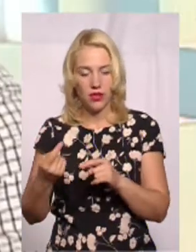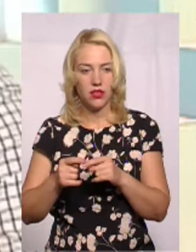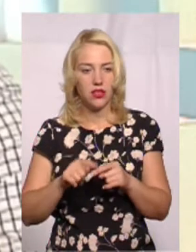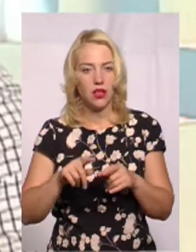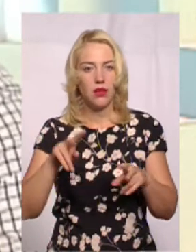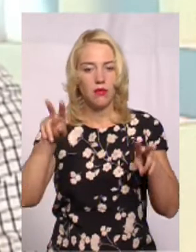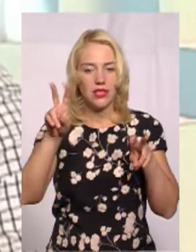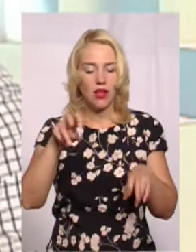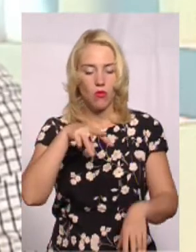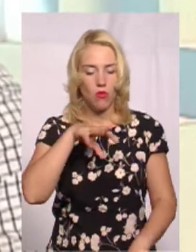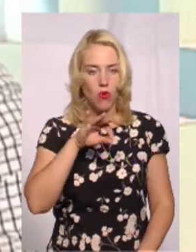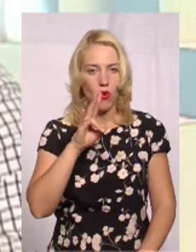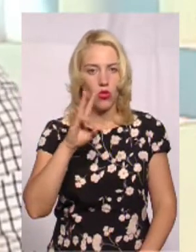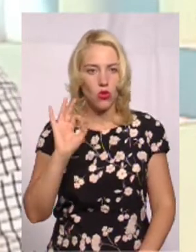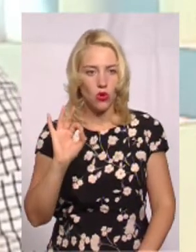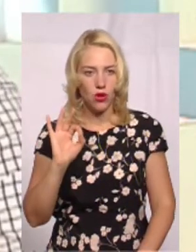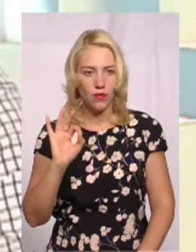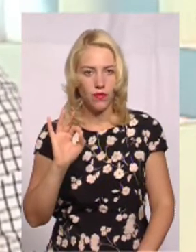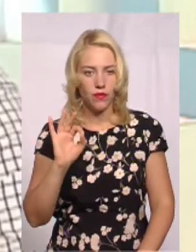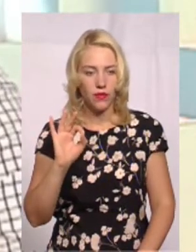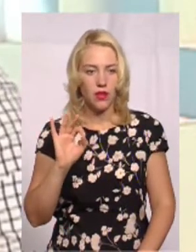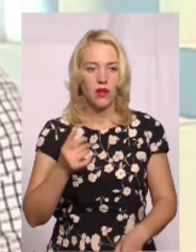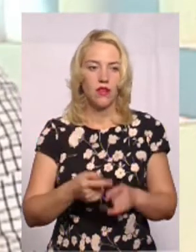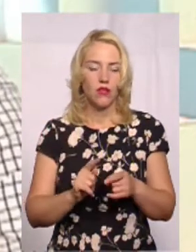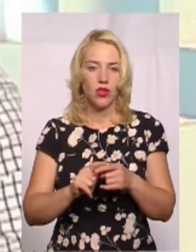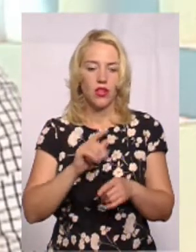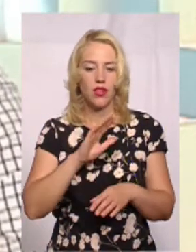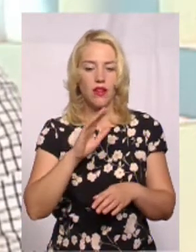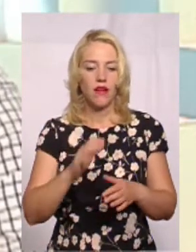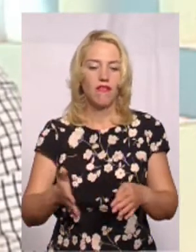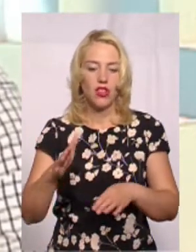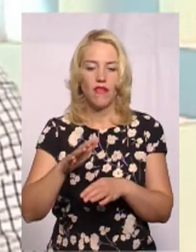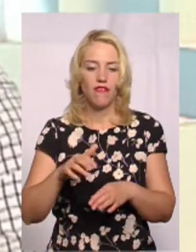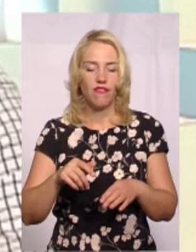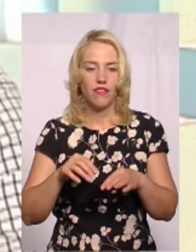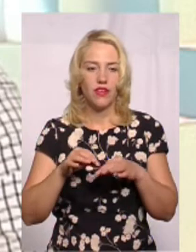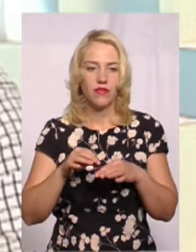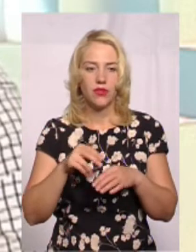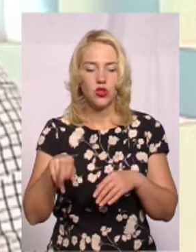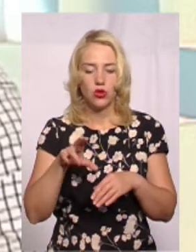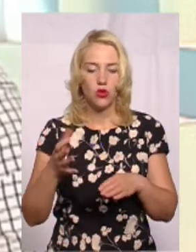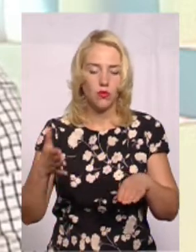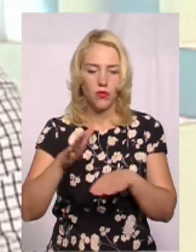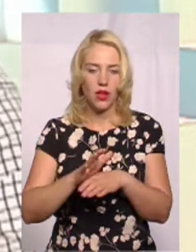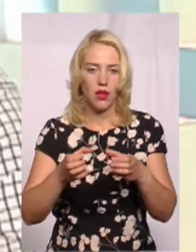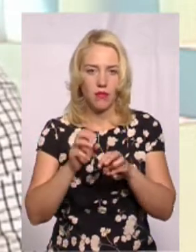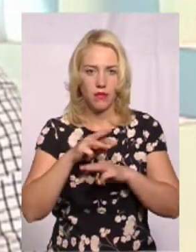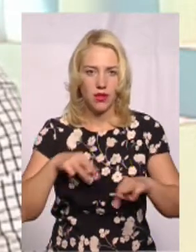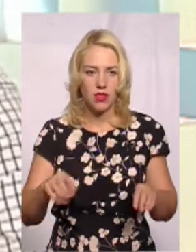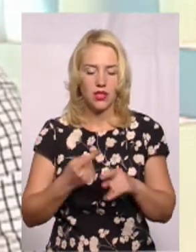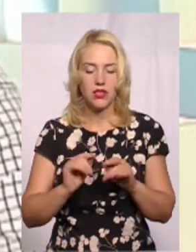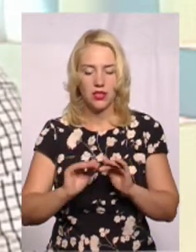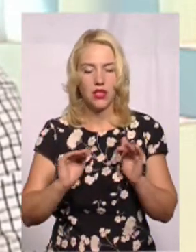МОНА, проходять під егідою МОНа і відповідно до постанови Кабміну та положення про всеукраїнські олімпіади, це ті